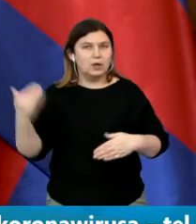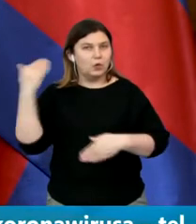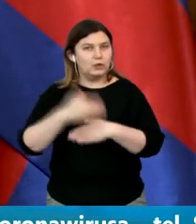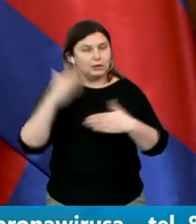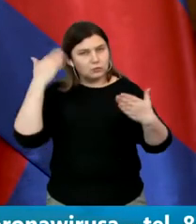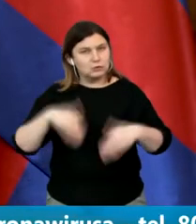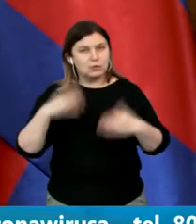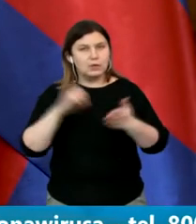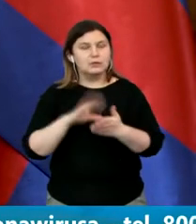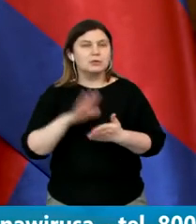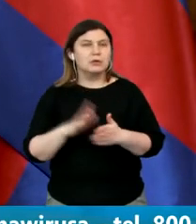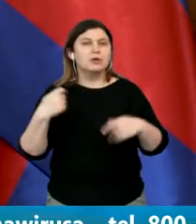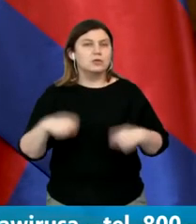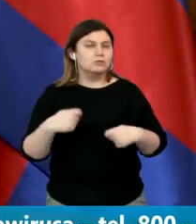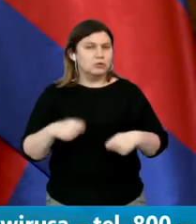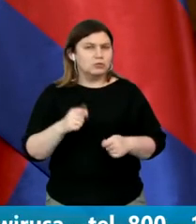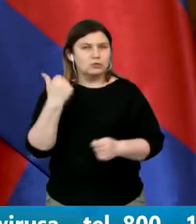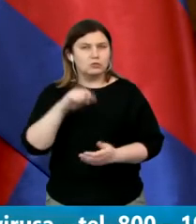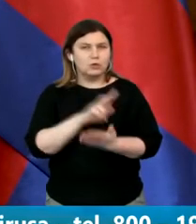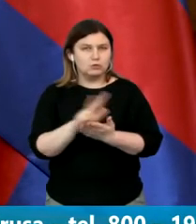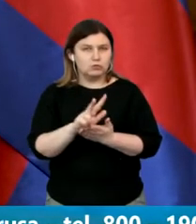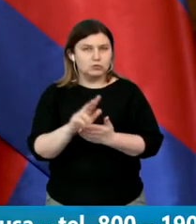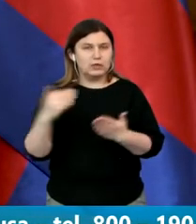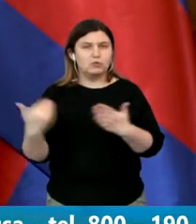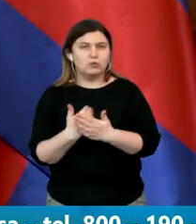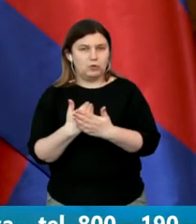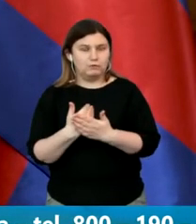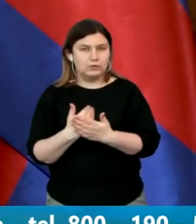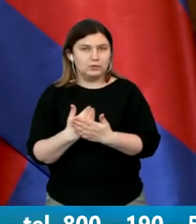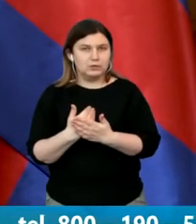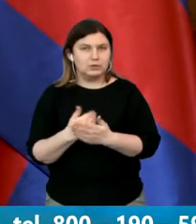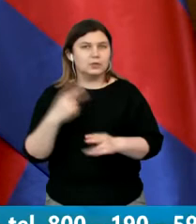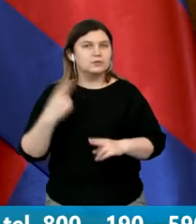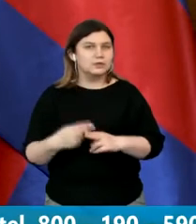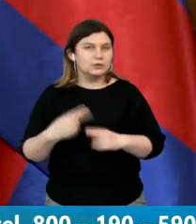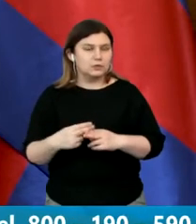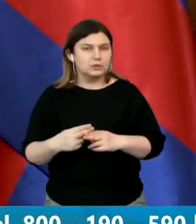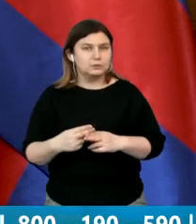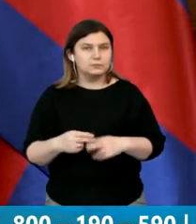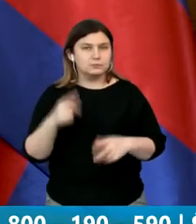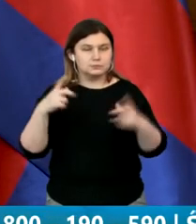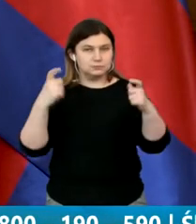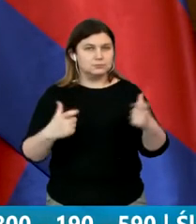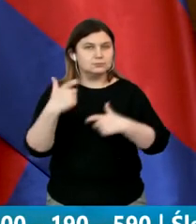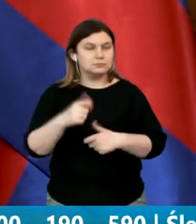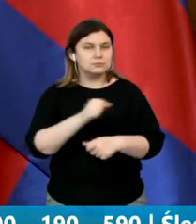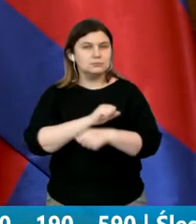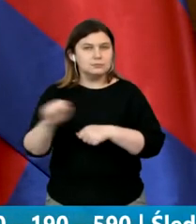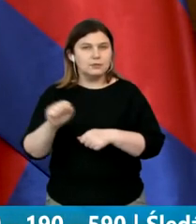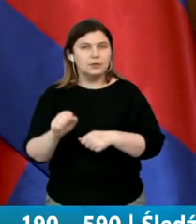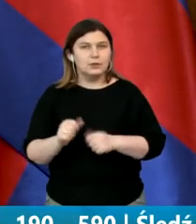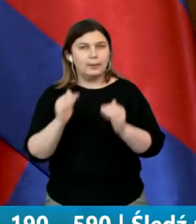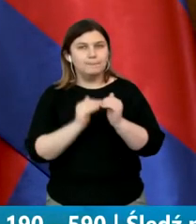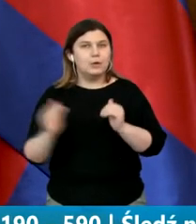doby zanotowaliśmy w Szczecinie 113 przypadków nowych zachorowań. Na kwarantannie przebywa